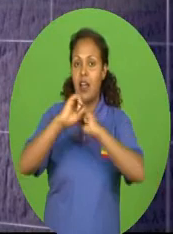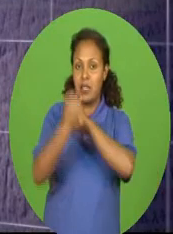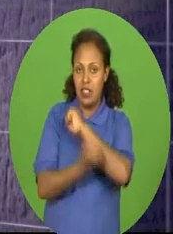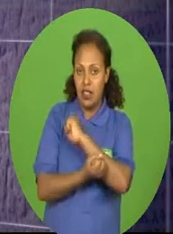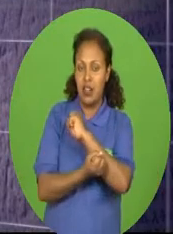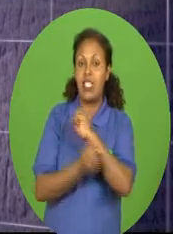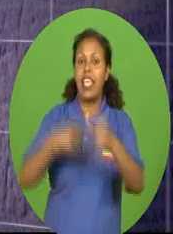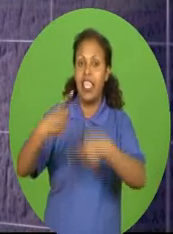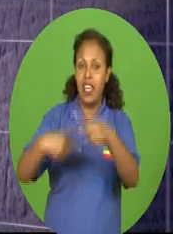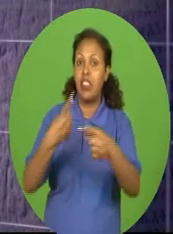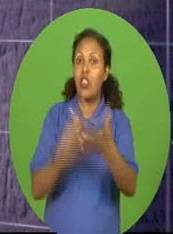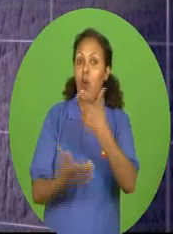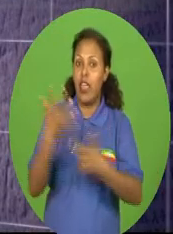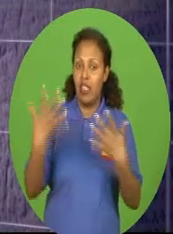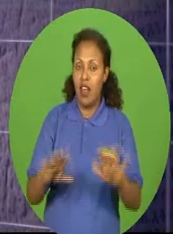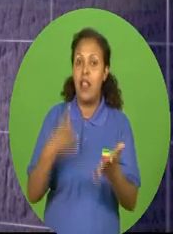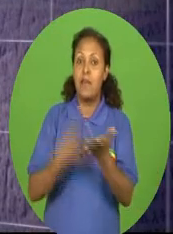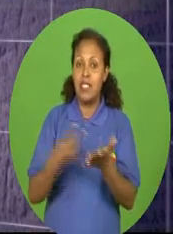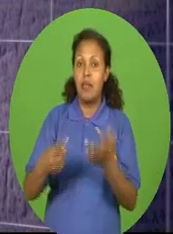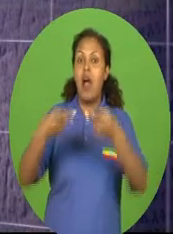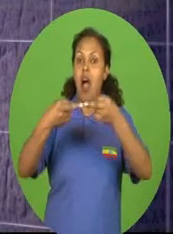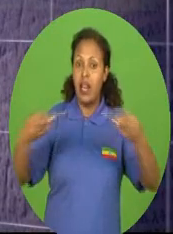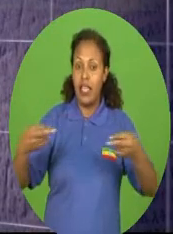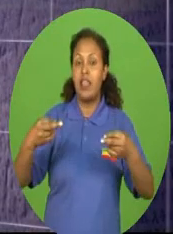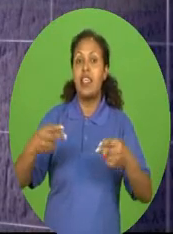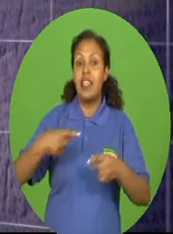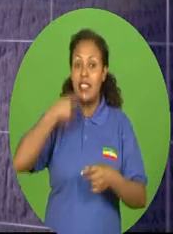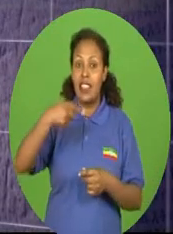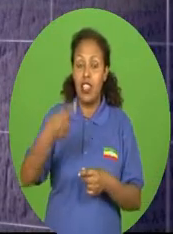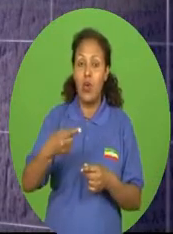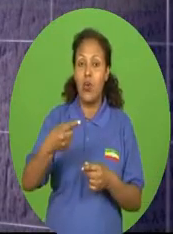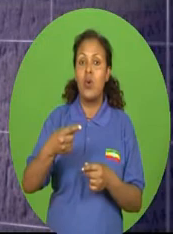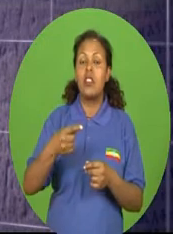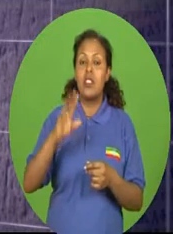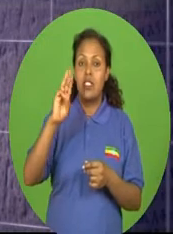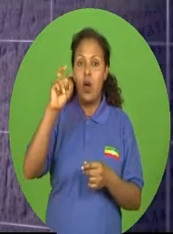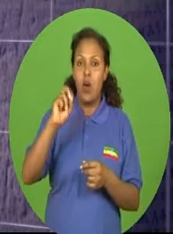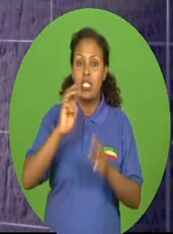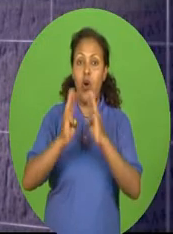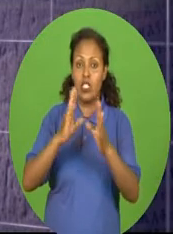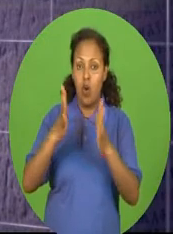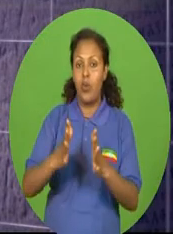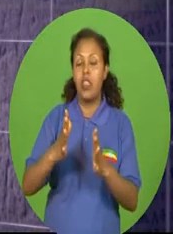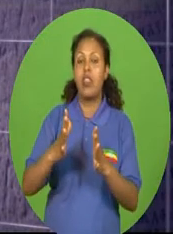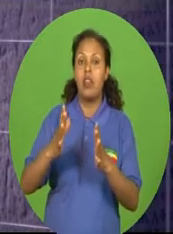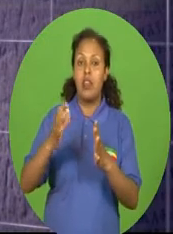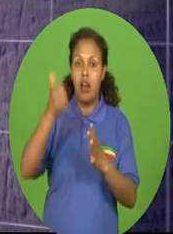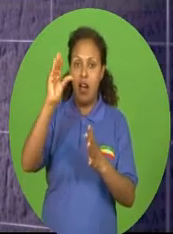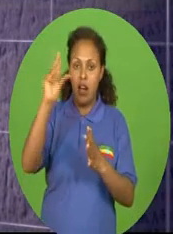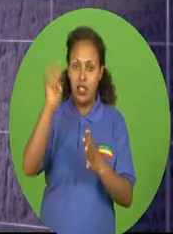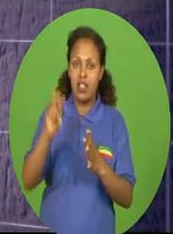አመሰራረት ሂደት ተወያይተናል። በዚህም ሐረግ የተሰኘው የሰዋሰዋዊ መዋቅር